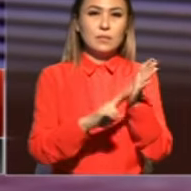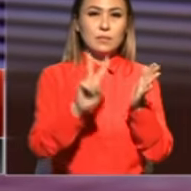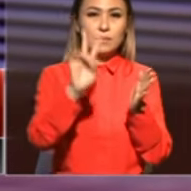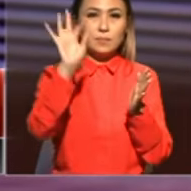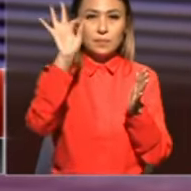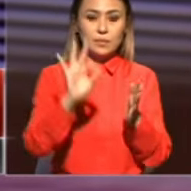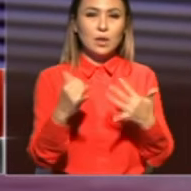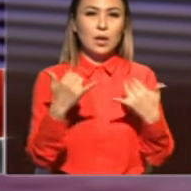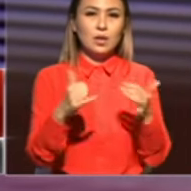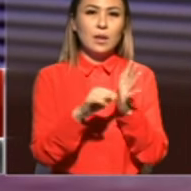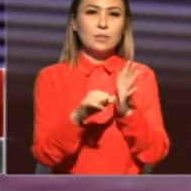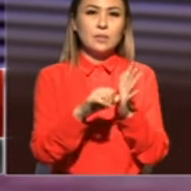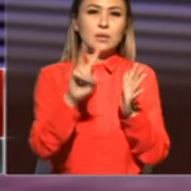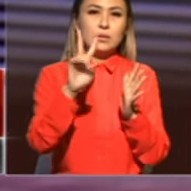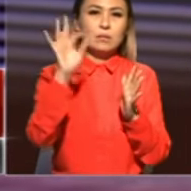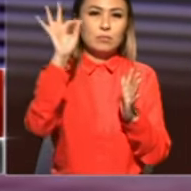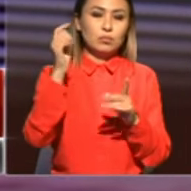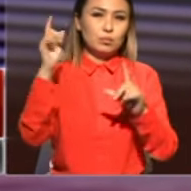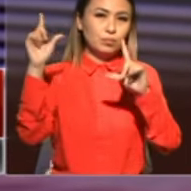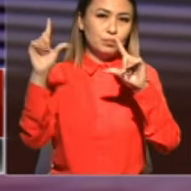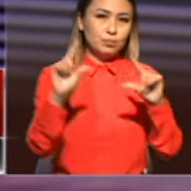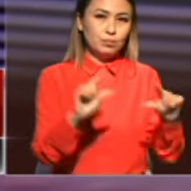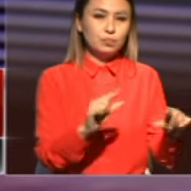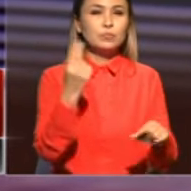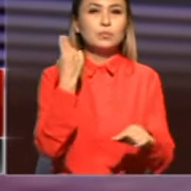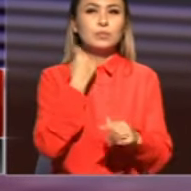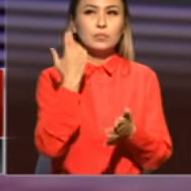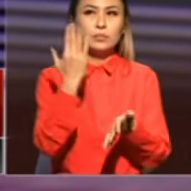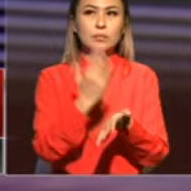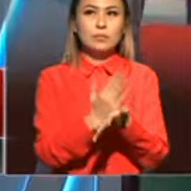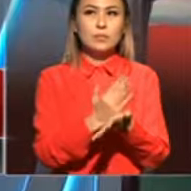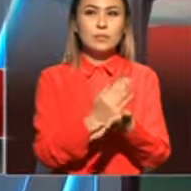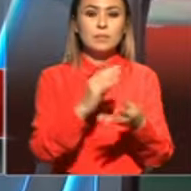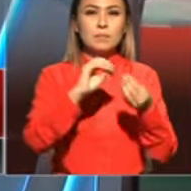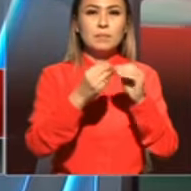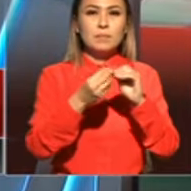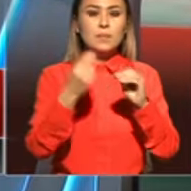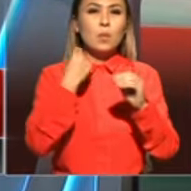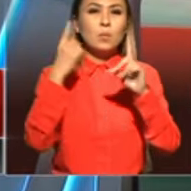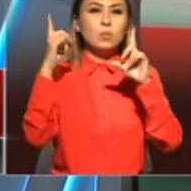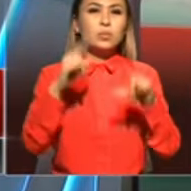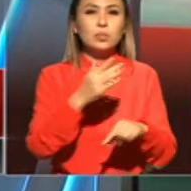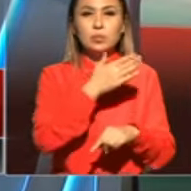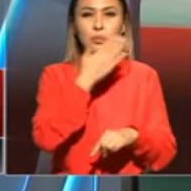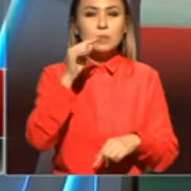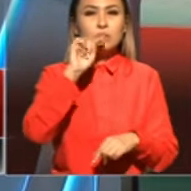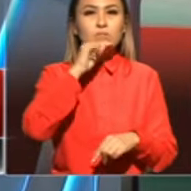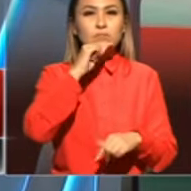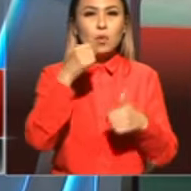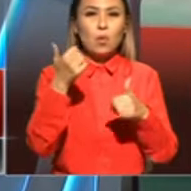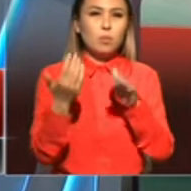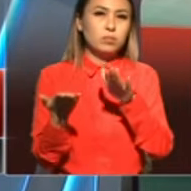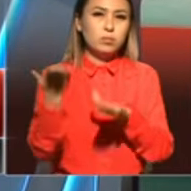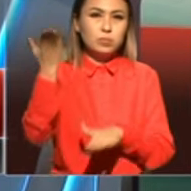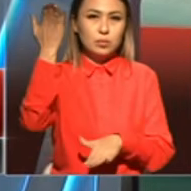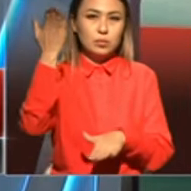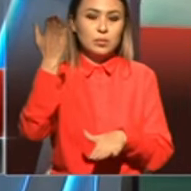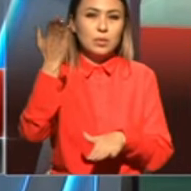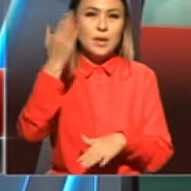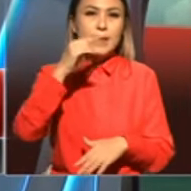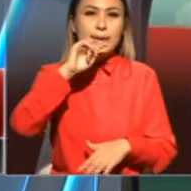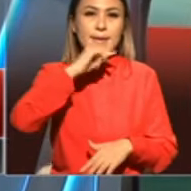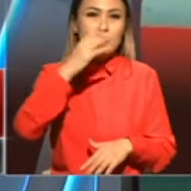қазір 62. Яғни азайып келатыр. Қарызымыз. Иә, ол мәселе қарыз азайып келатқан жоқ, экономика қатты жақсы өсіп жатыр. Яғни,